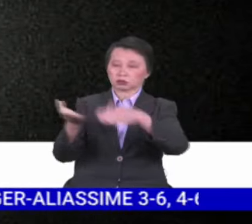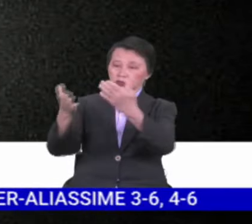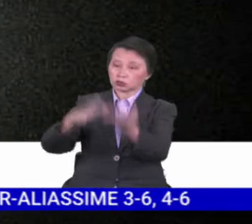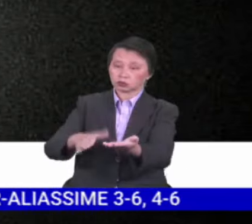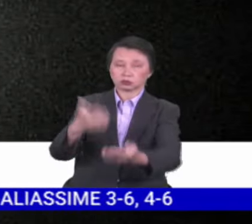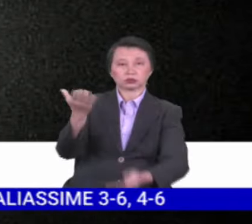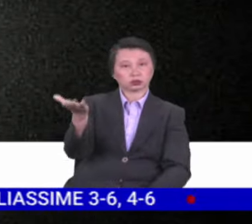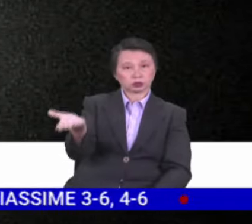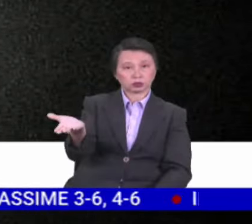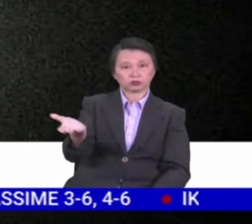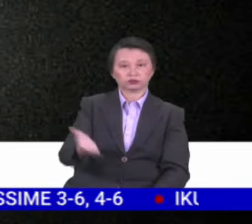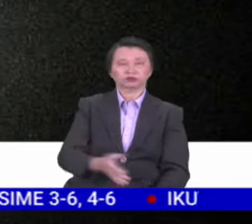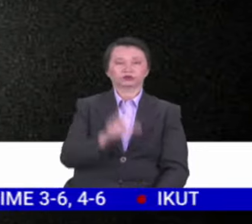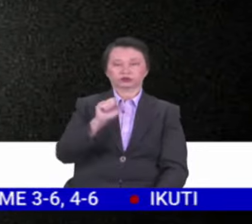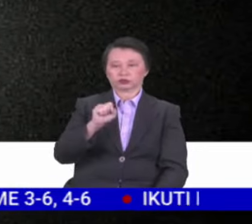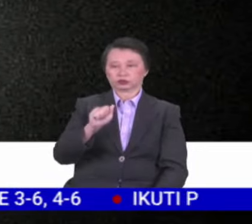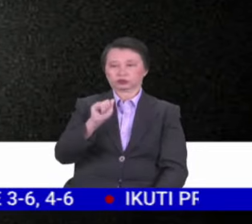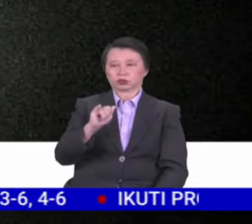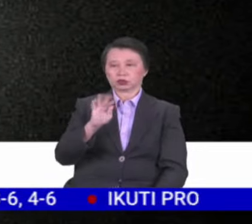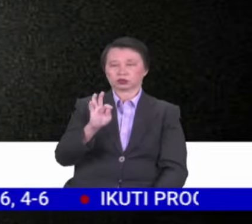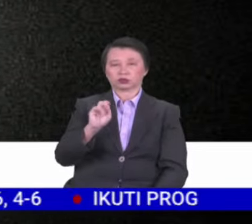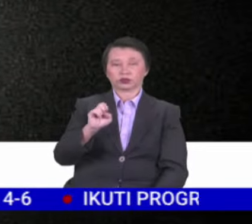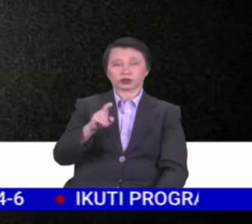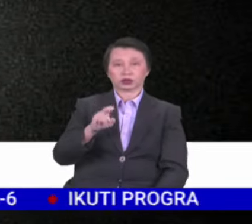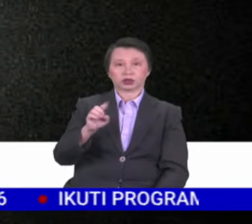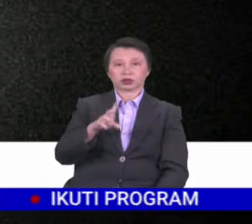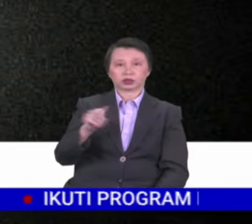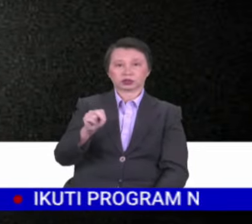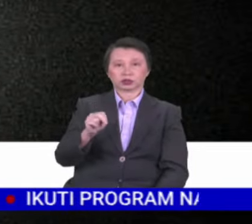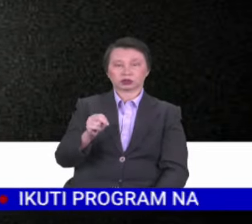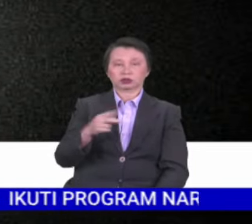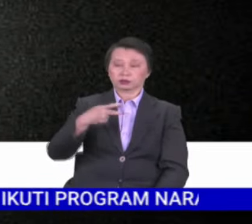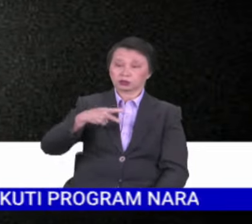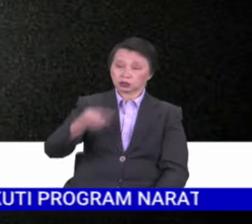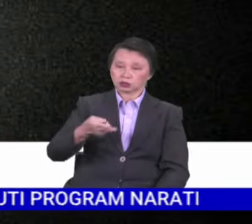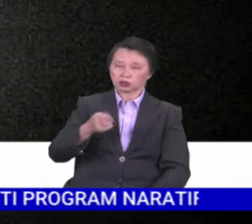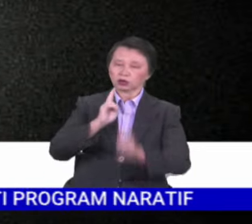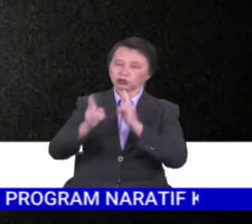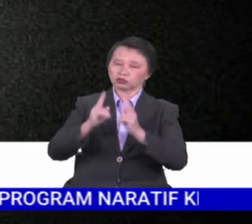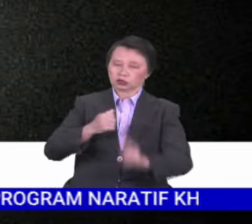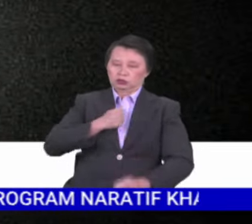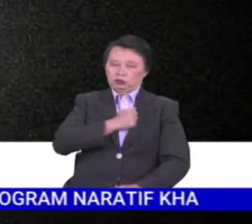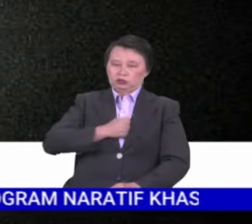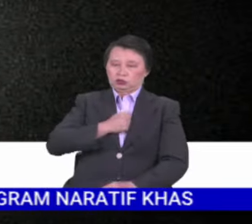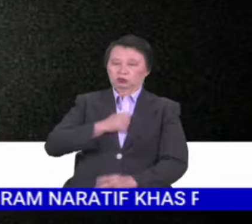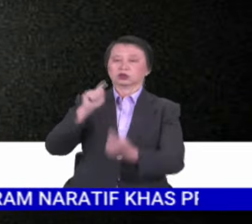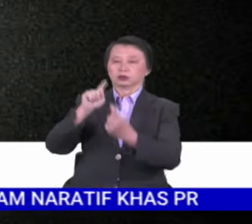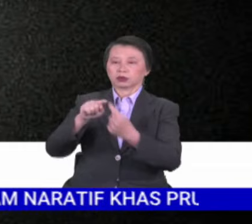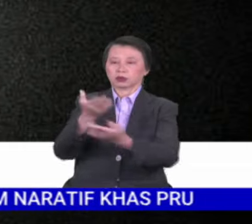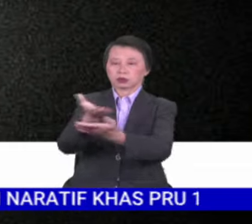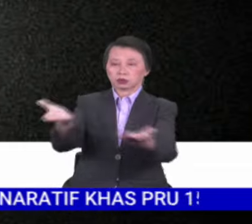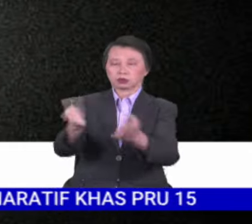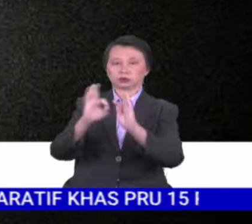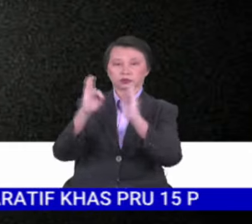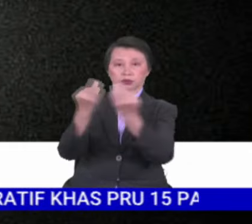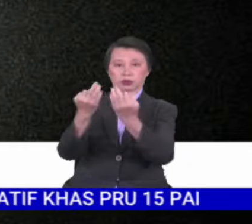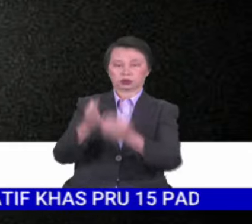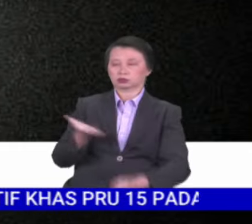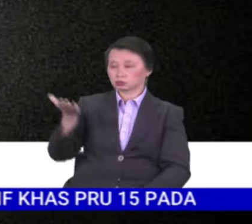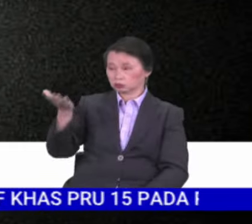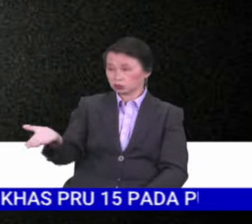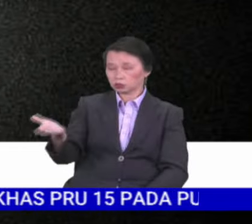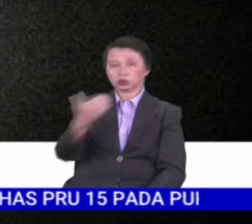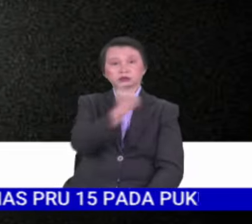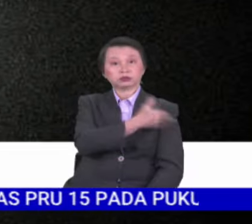pemergian mendiang. Saifuddin yang mewakili PH turut menzahirkan ucapan takziah buat keluarga mendiang. Mendiang